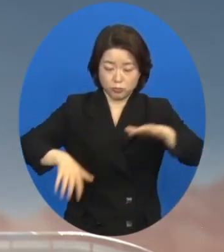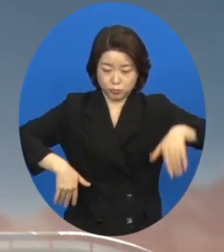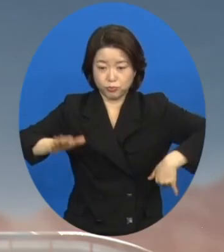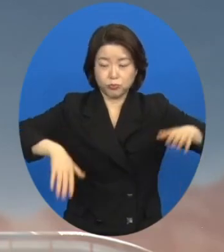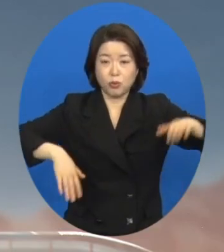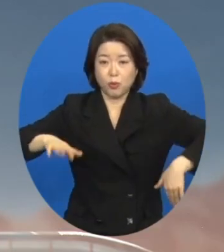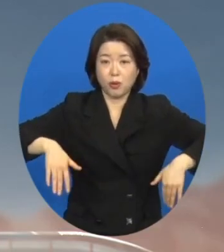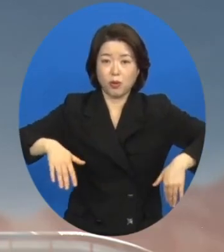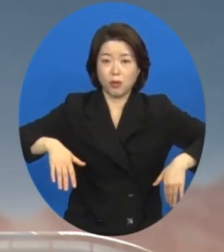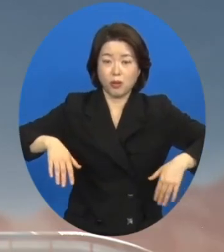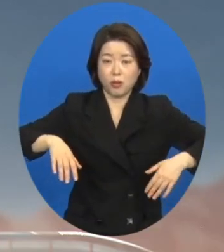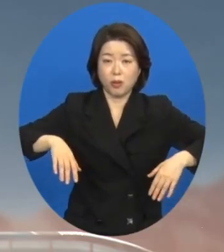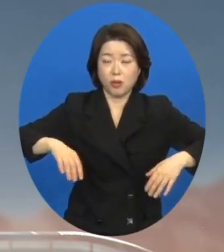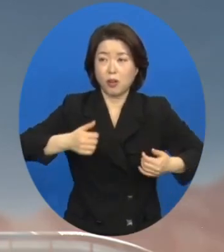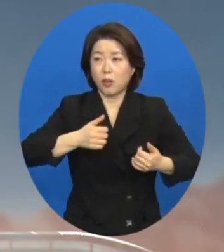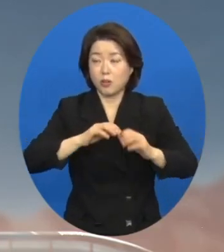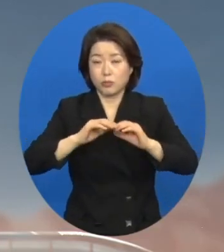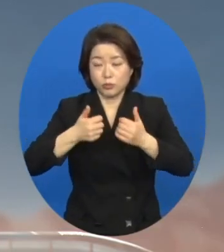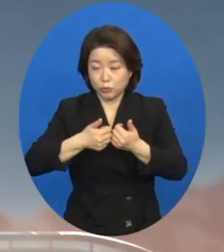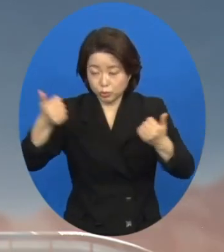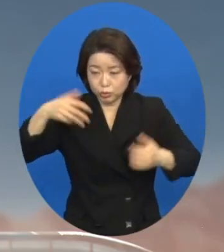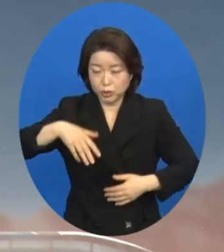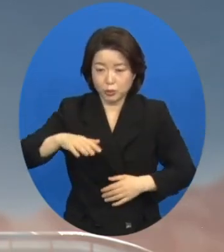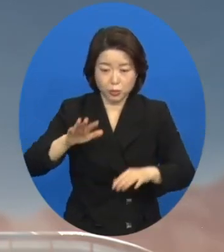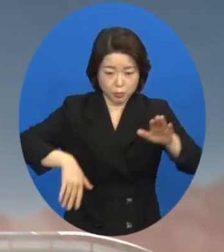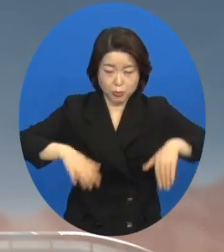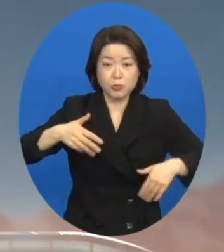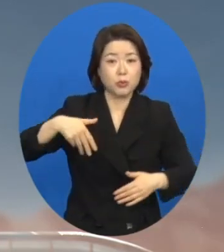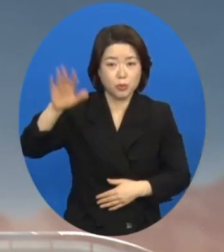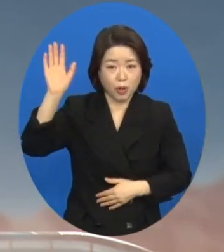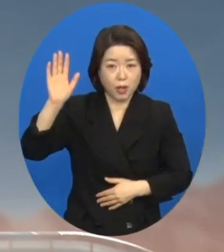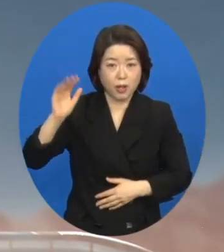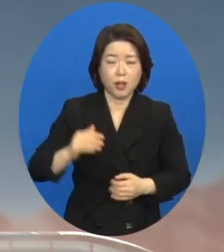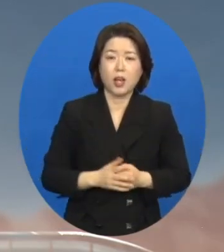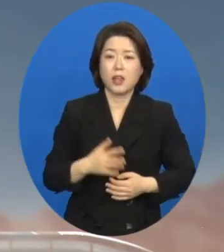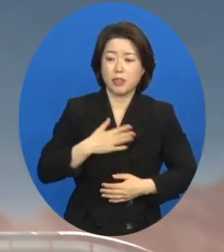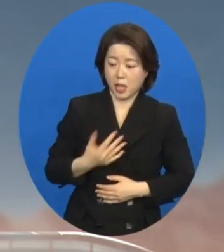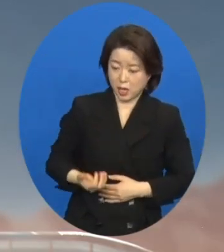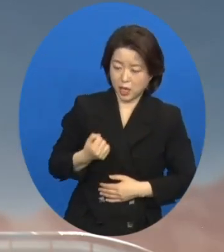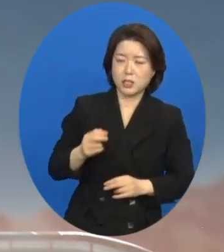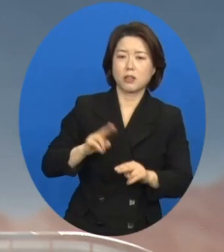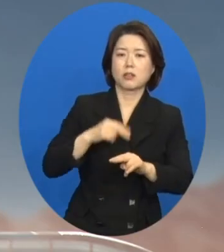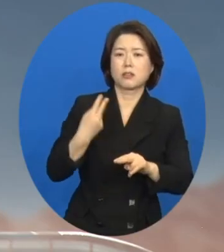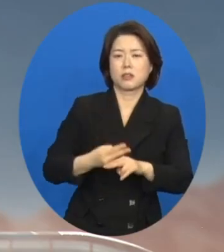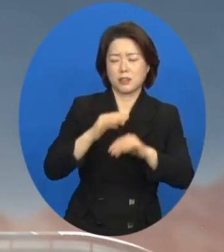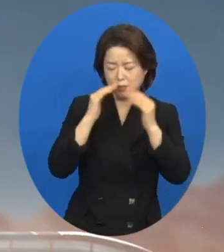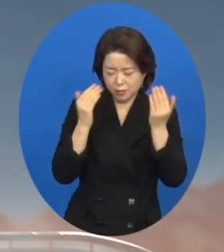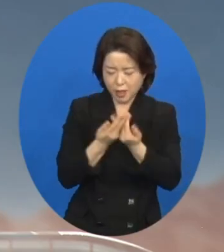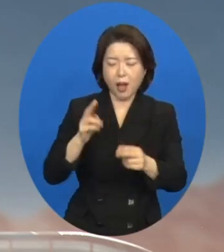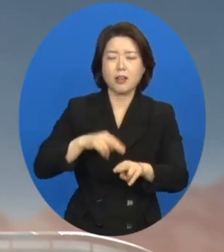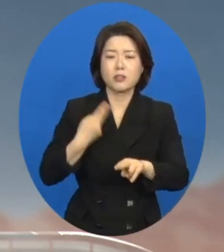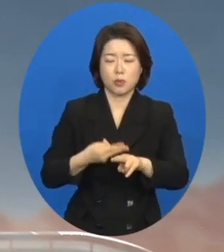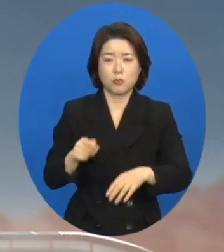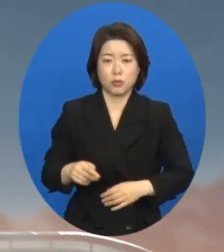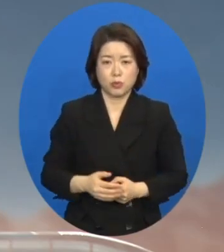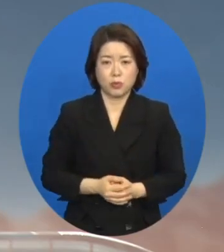두고 갑니다. 우리가 가진 모든 것은 선물이에요. 근데 그 중에서 하나님이 특별히